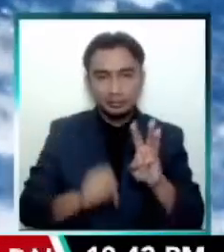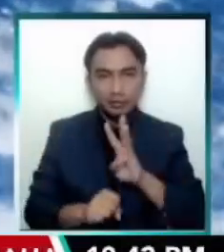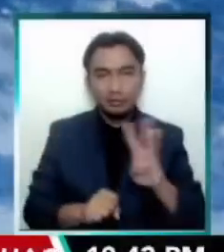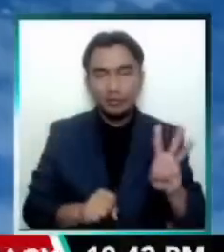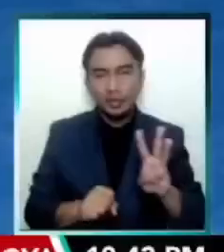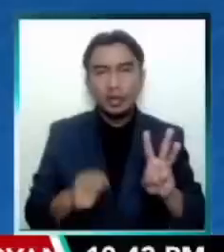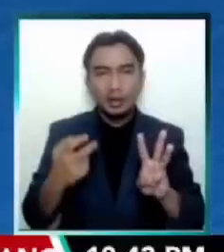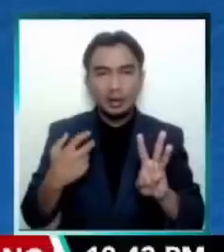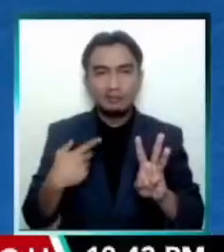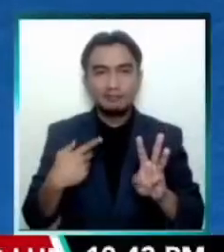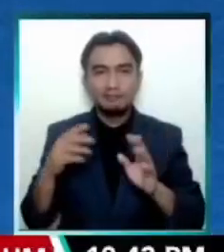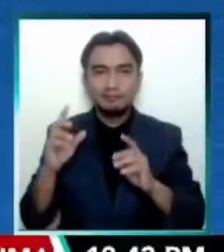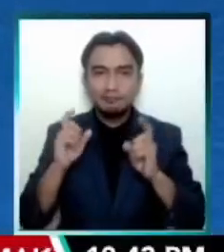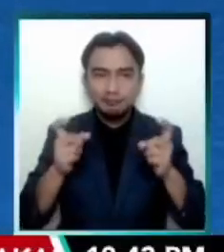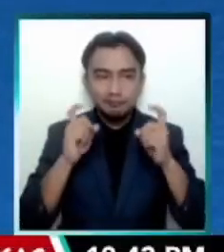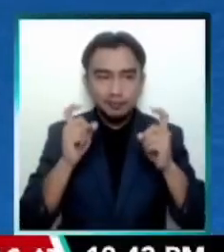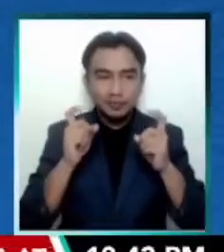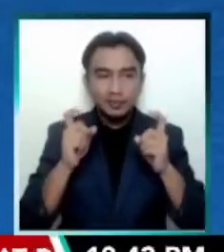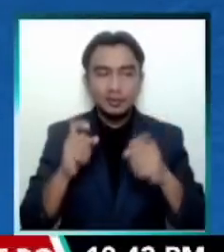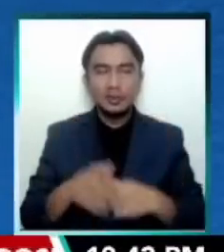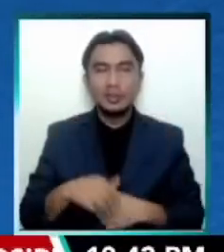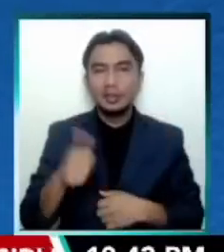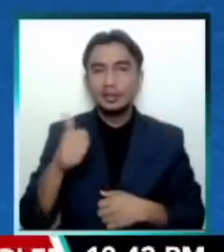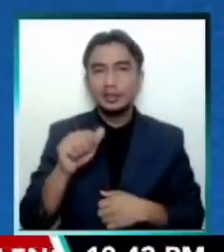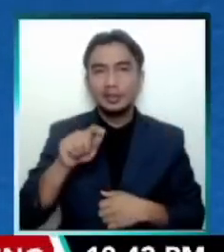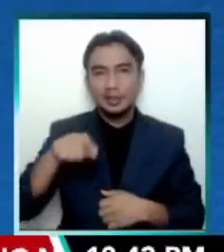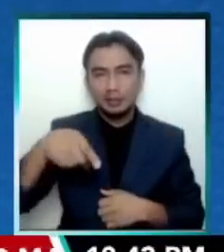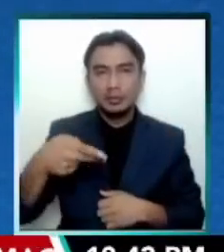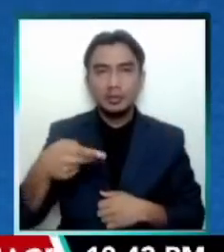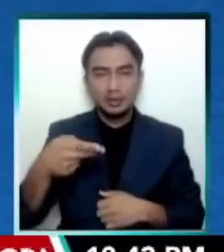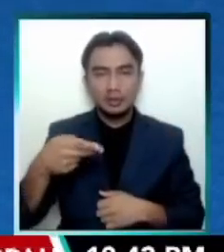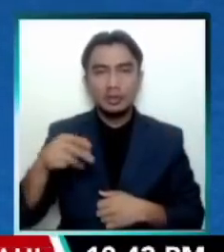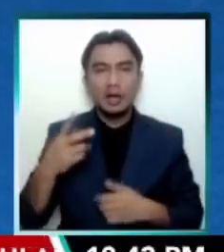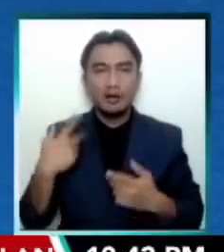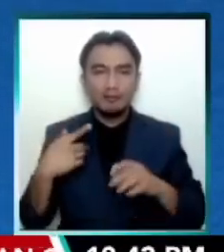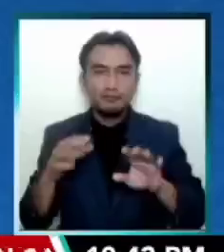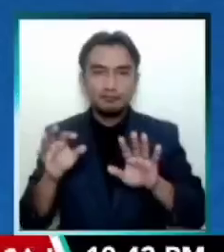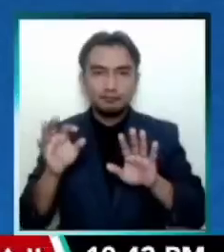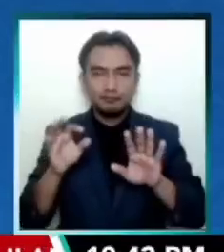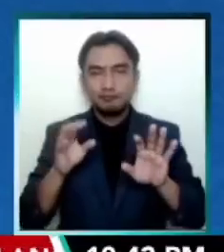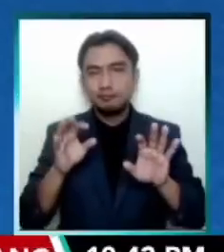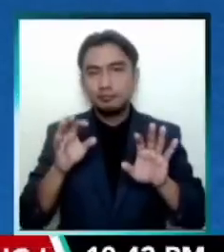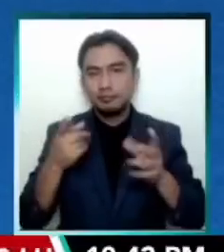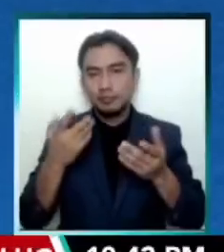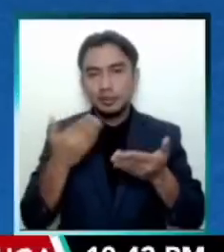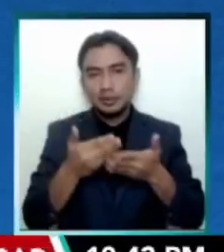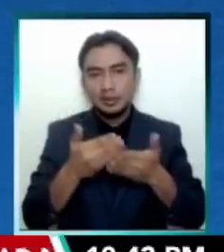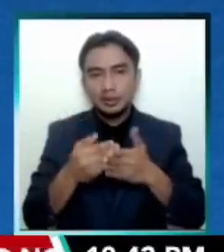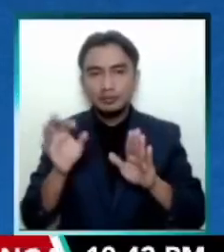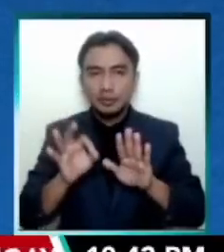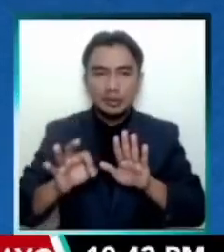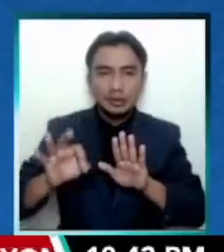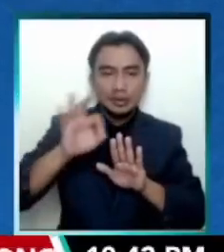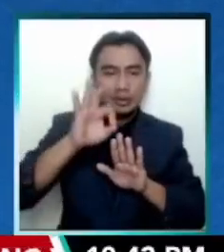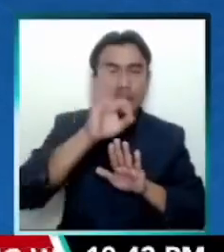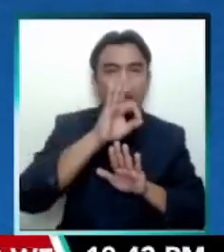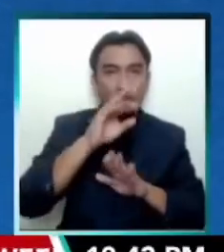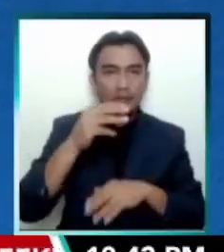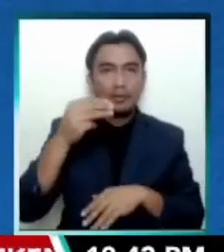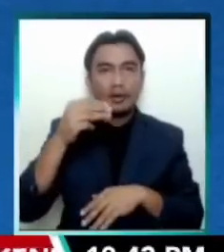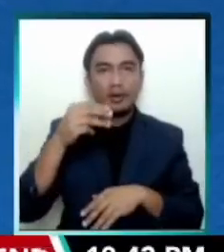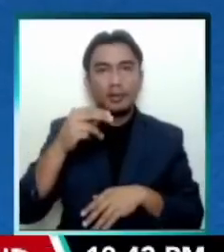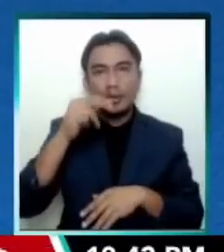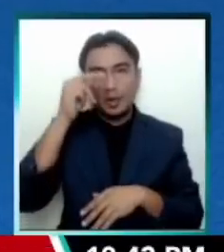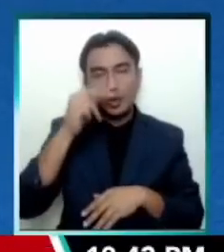ng pag-asa, posibleng lumakas ang bagyo habang papalapit sa extreme northern Luzon. Inaasahan pa rin itong magla-landfall sa